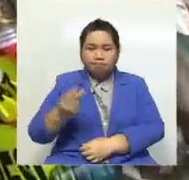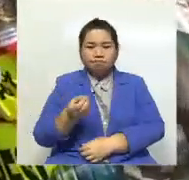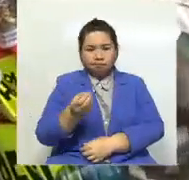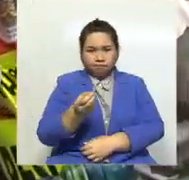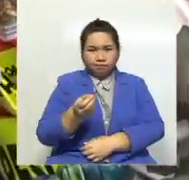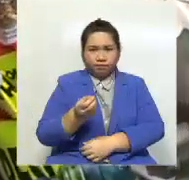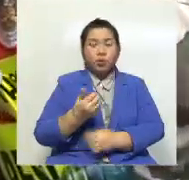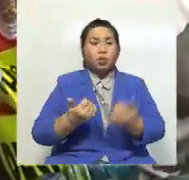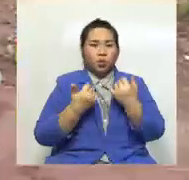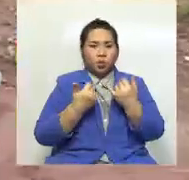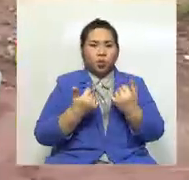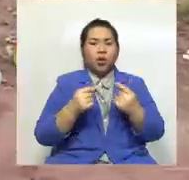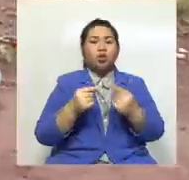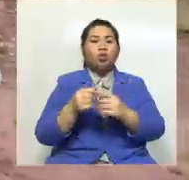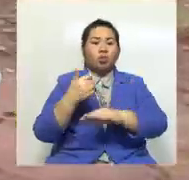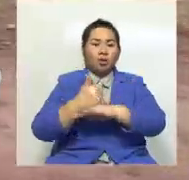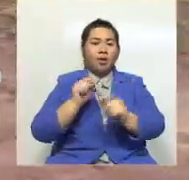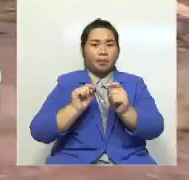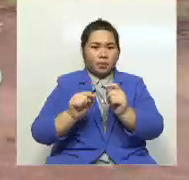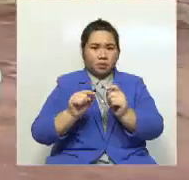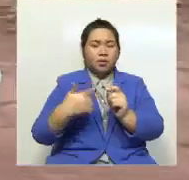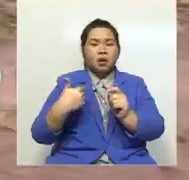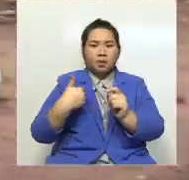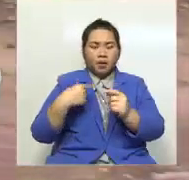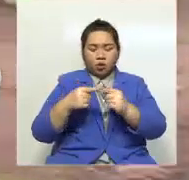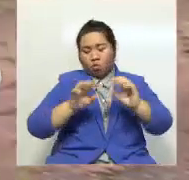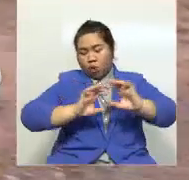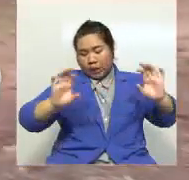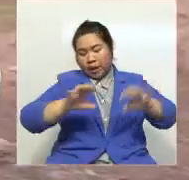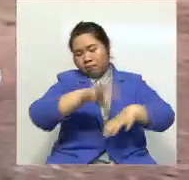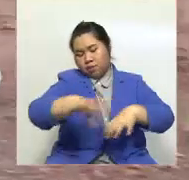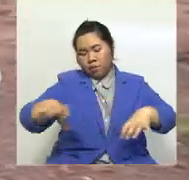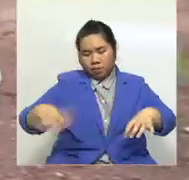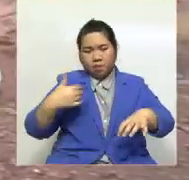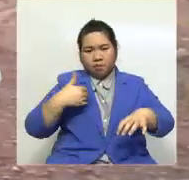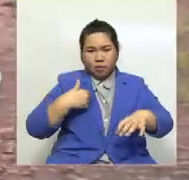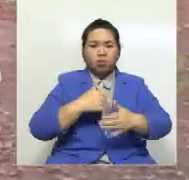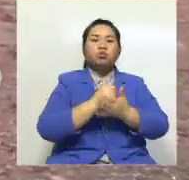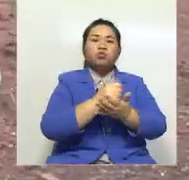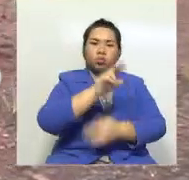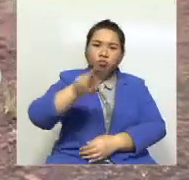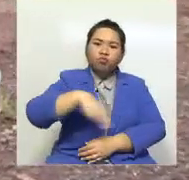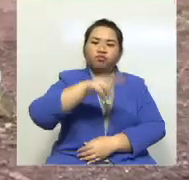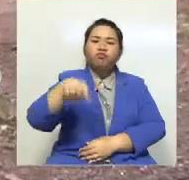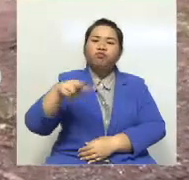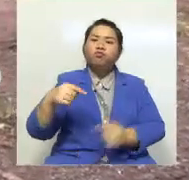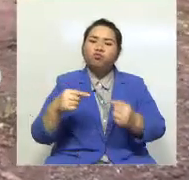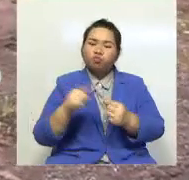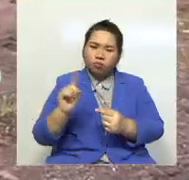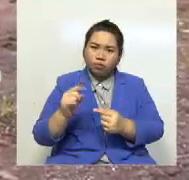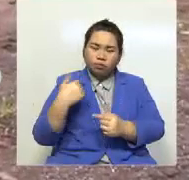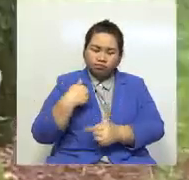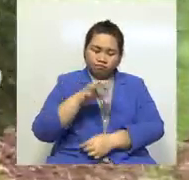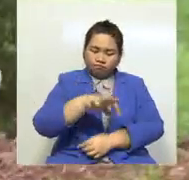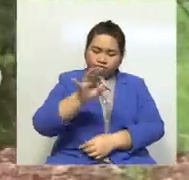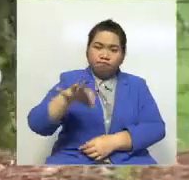ซึ่งวันนี้เองนะคะทางนายอำเภอเองรวมถึงส่วนราชการต่างๆก็ได้ลงพื้นที่มาสำรวจในเรื่องของการหาพื้